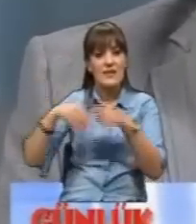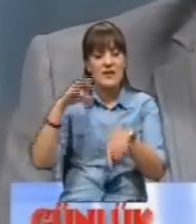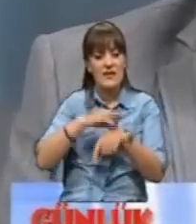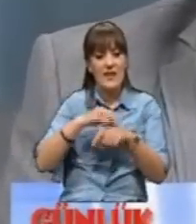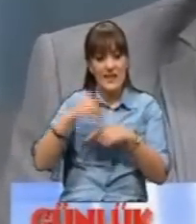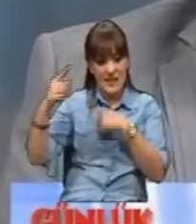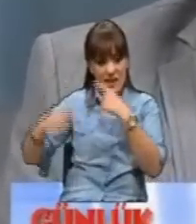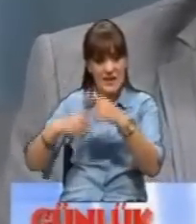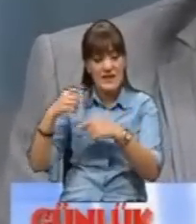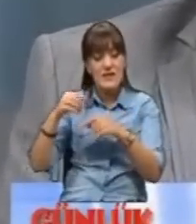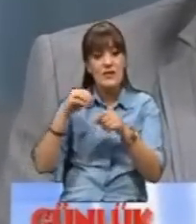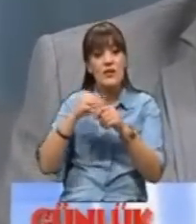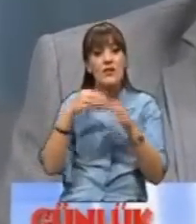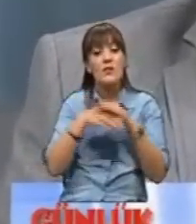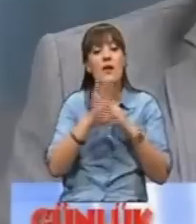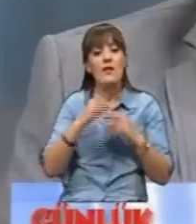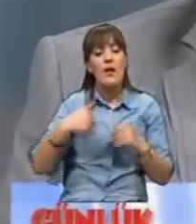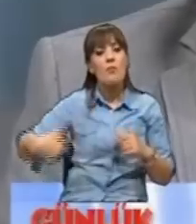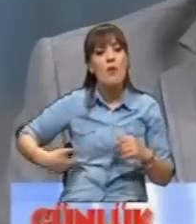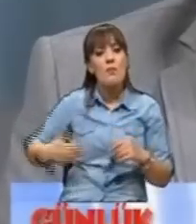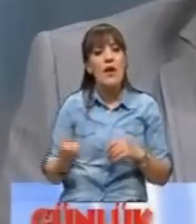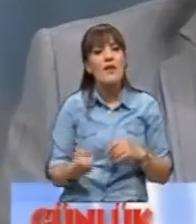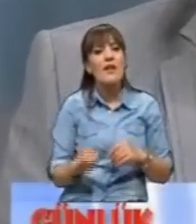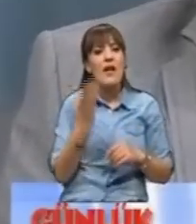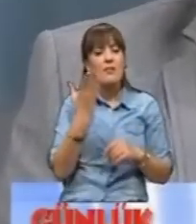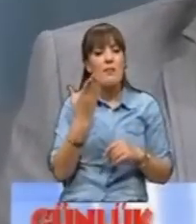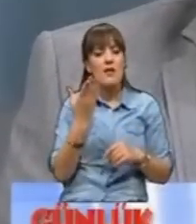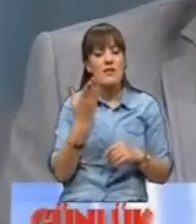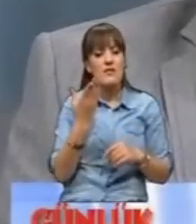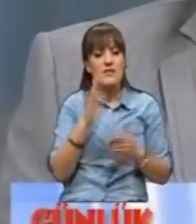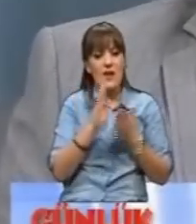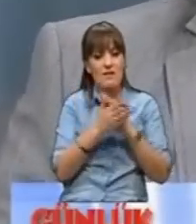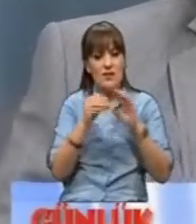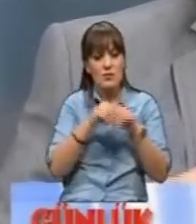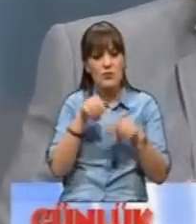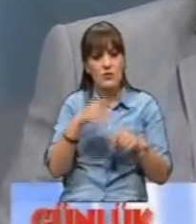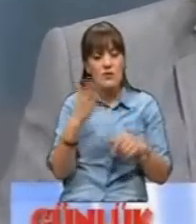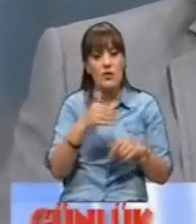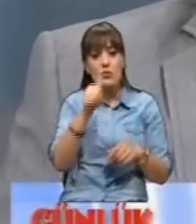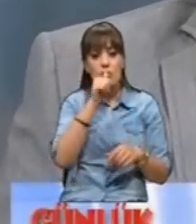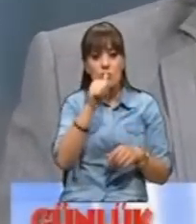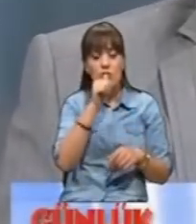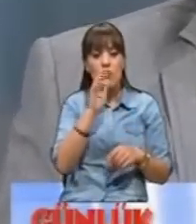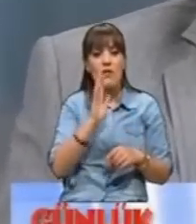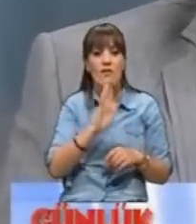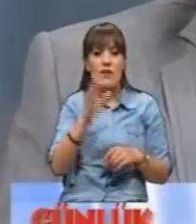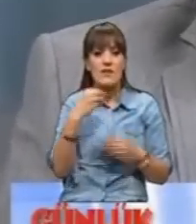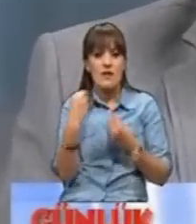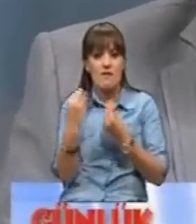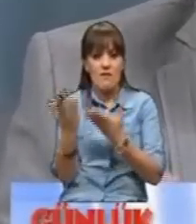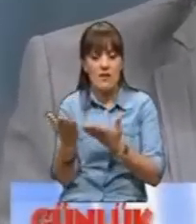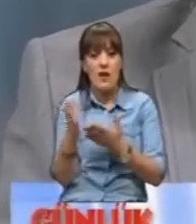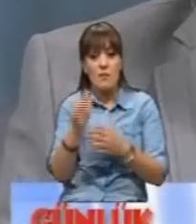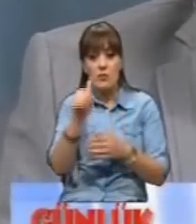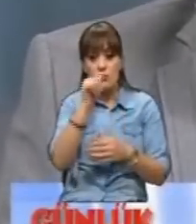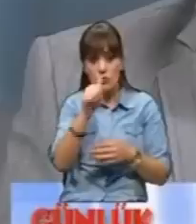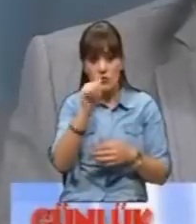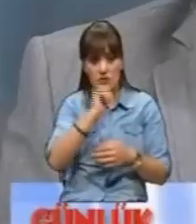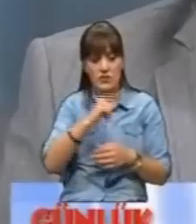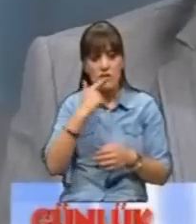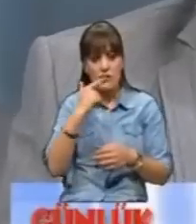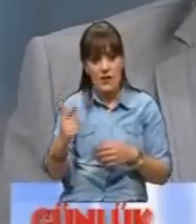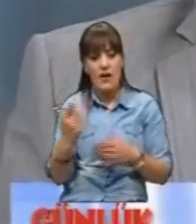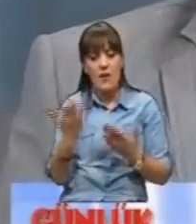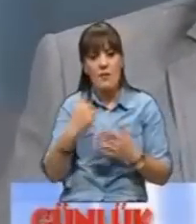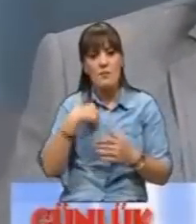diyaliz safhasına gelmeden kronik böbrek yetmezliğinin evrelerinde bu sefer suyu fazla veririz biz. Aman su iç deriz.